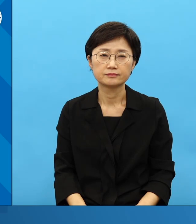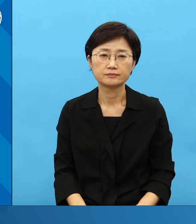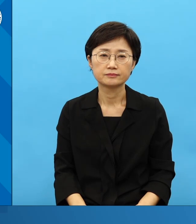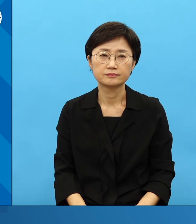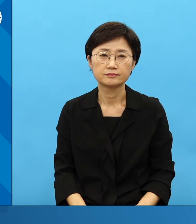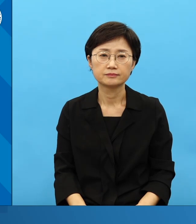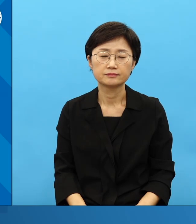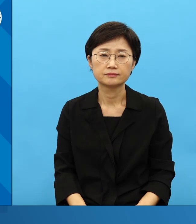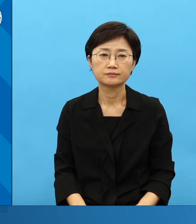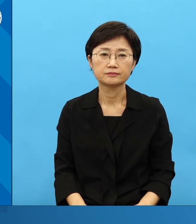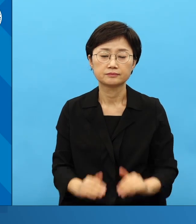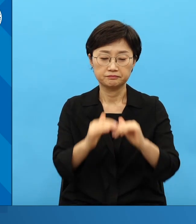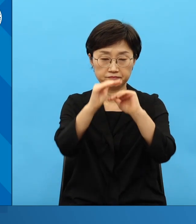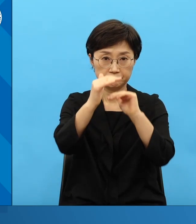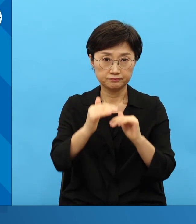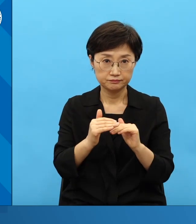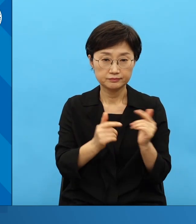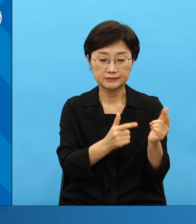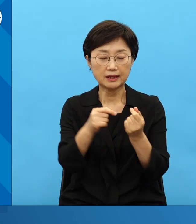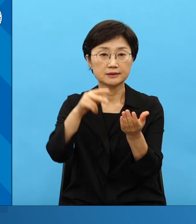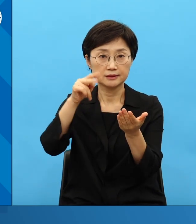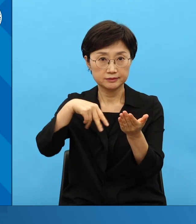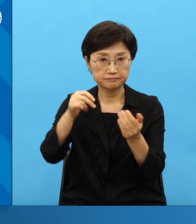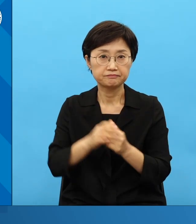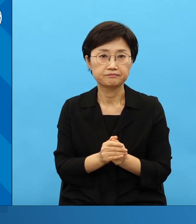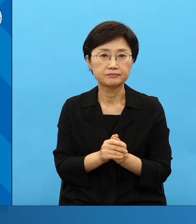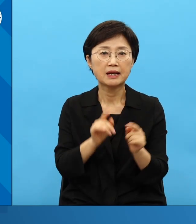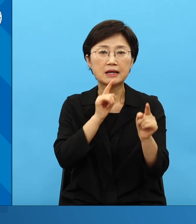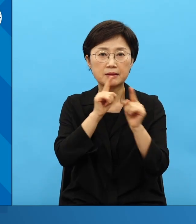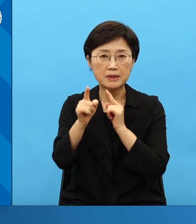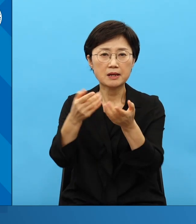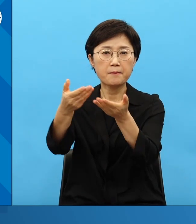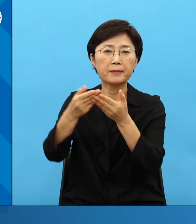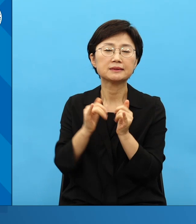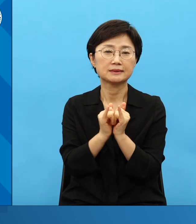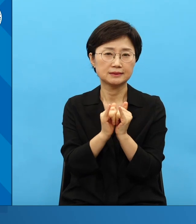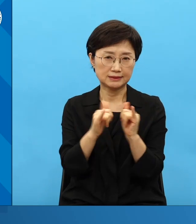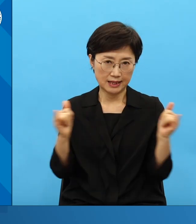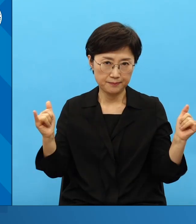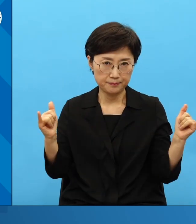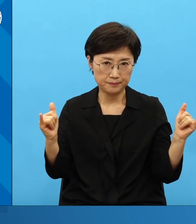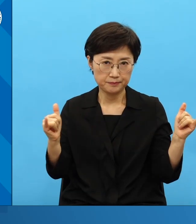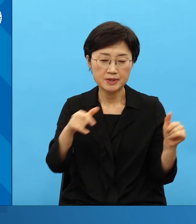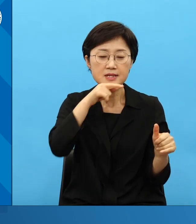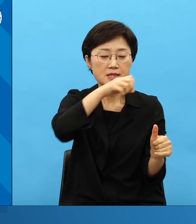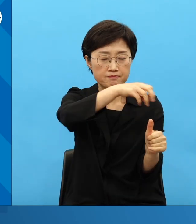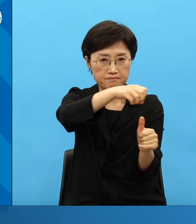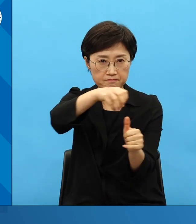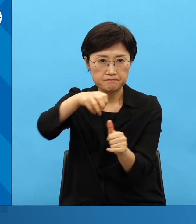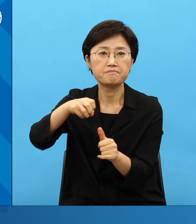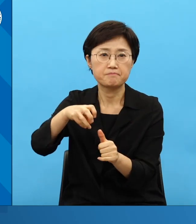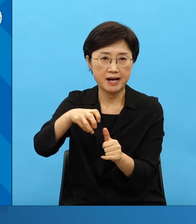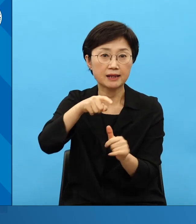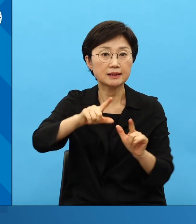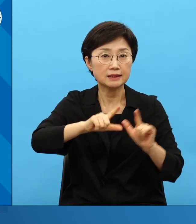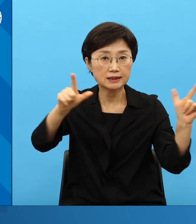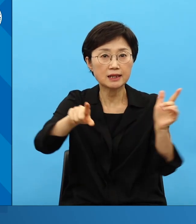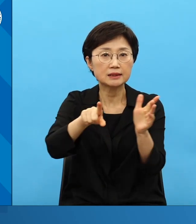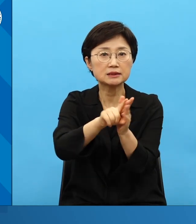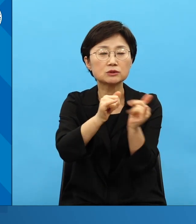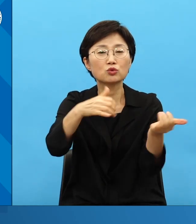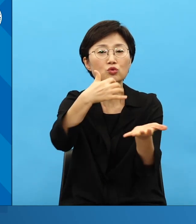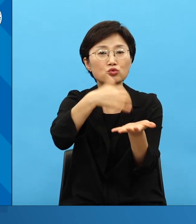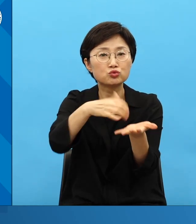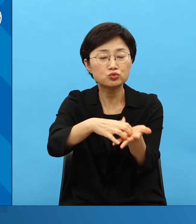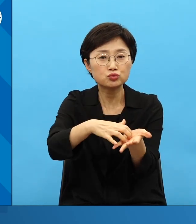사도행전 2장 41절 42절 말씀을 다 같이 합독합니다. 그 말을 받은 사람들은 세례를 받음에 이날에